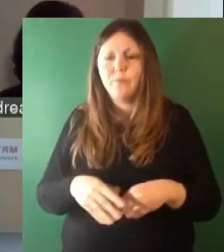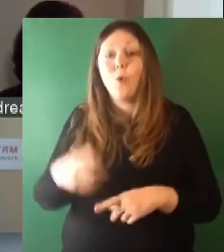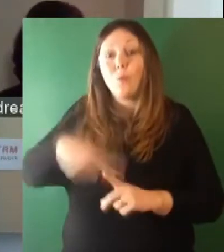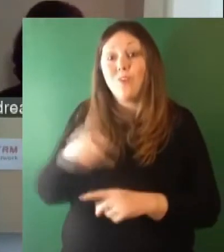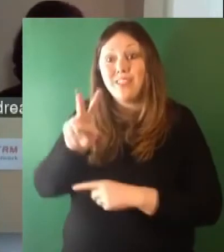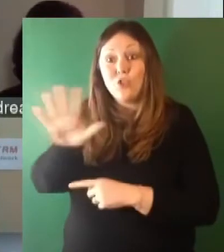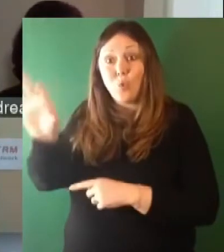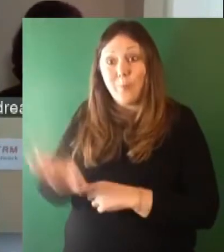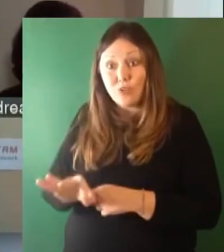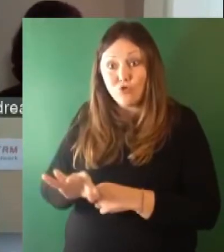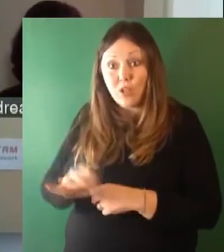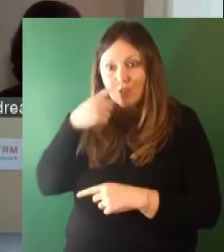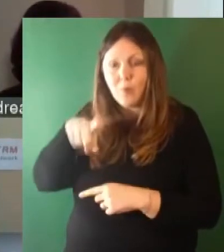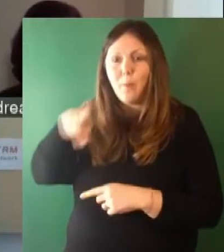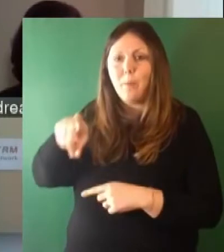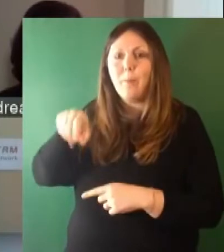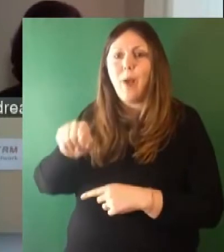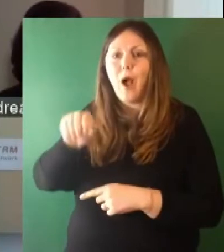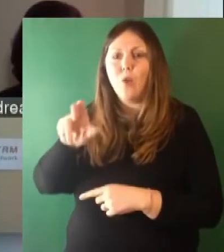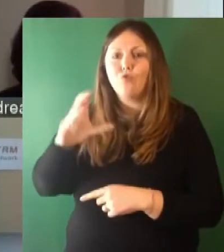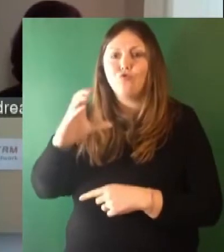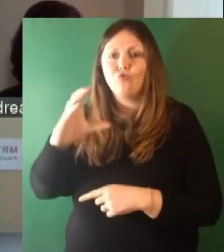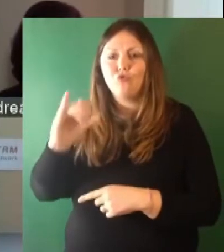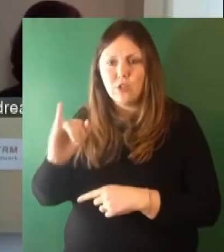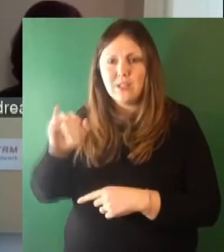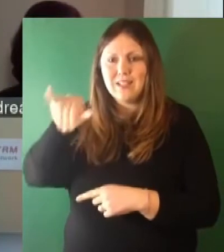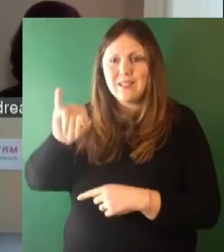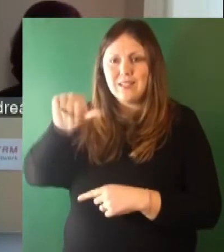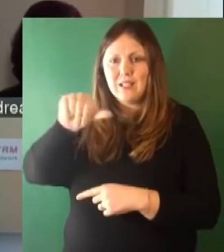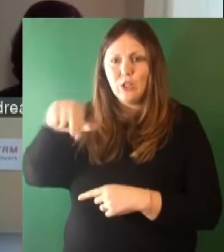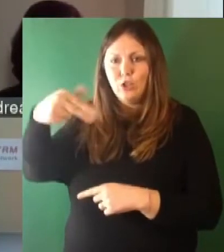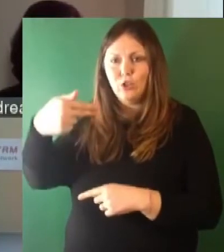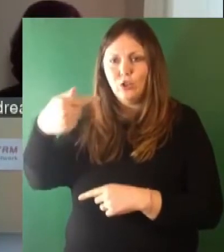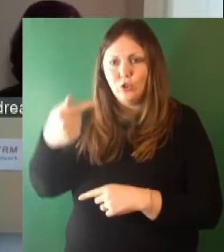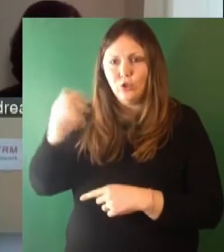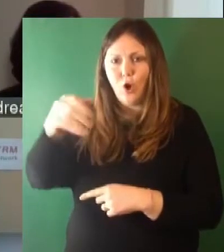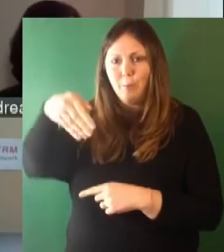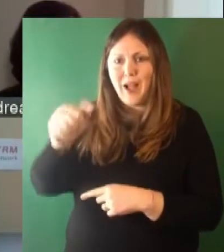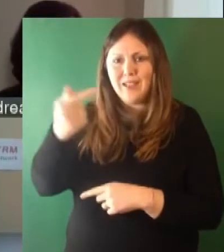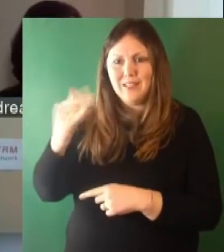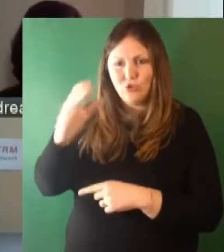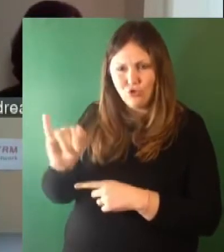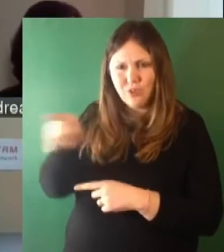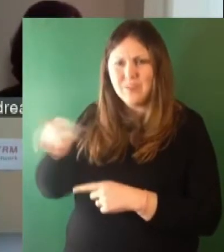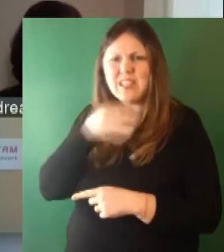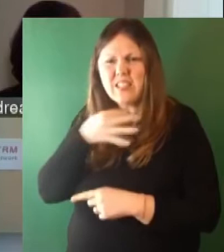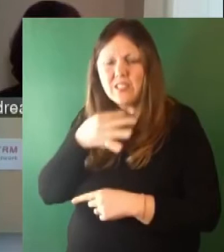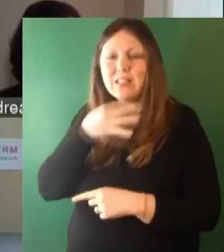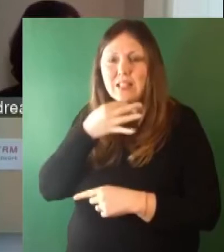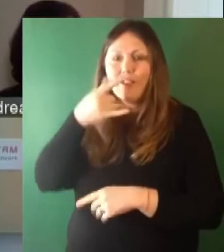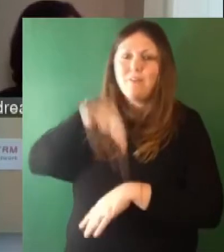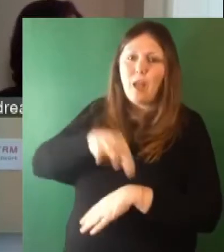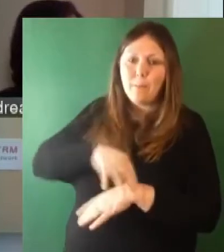pauci sintomatici. Quando parliamo di pauci sintomatici, stiamo parlando di pazienti che hanno febbre e tosse, quindi